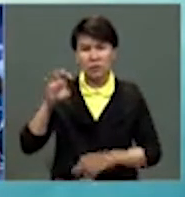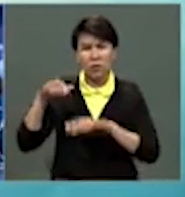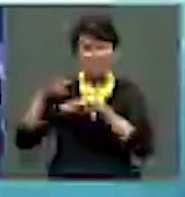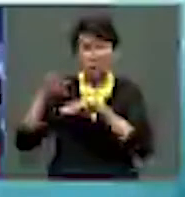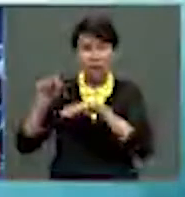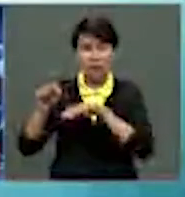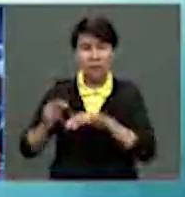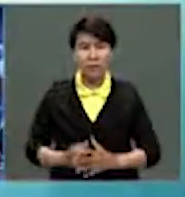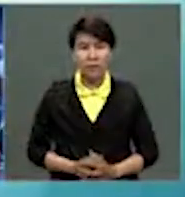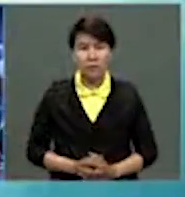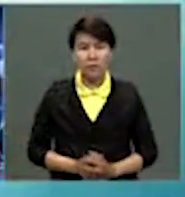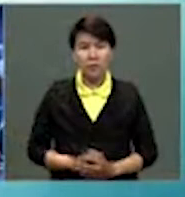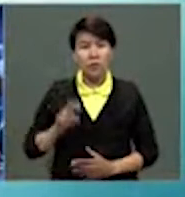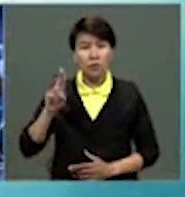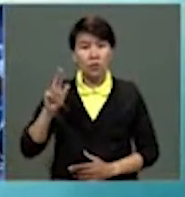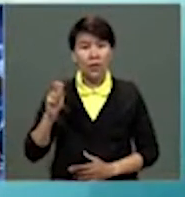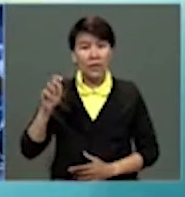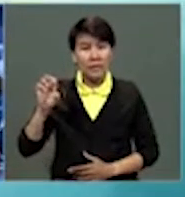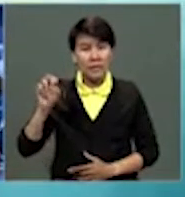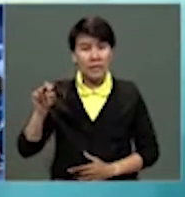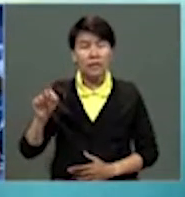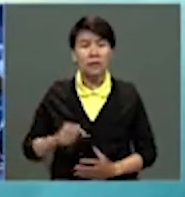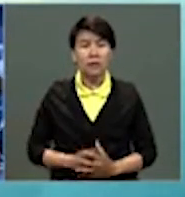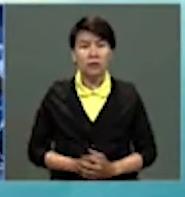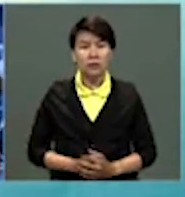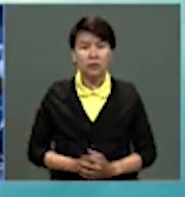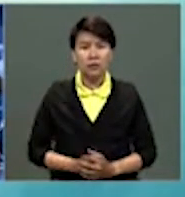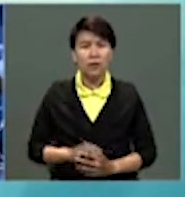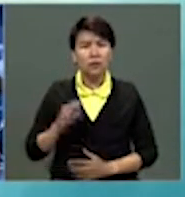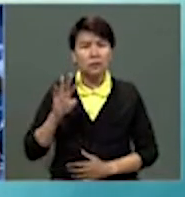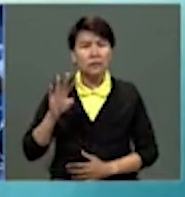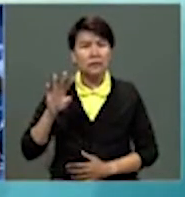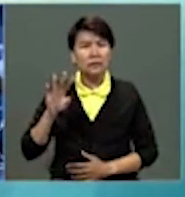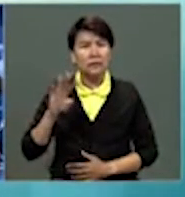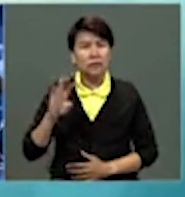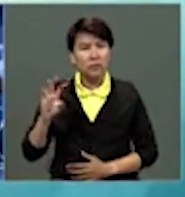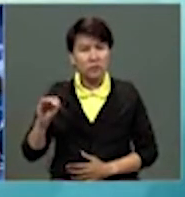กว่านะครับ uaeสารัชอาหรับอิมิเรตนะครับก็ 445